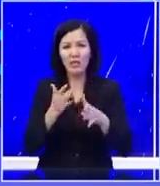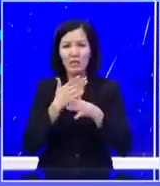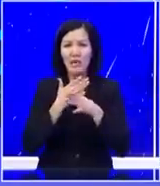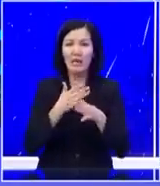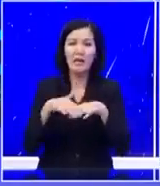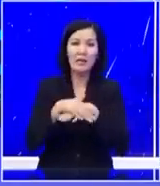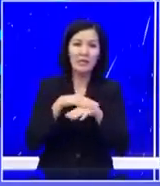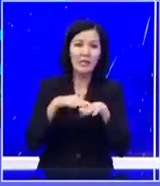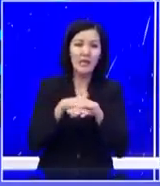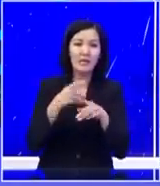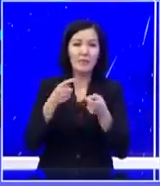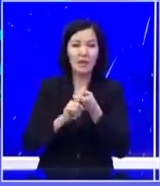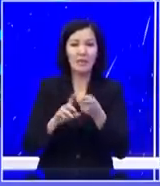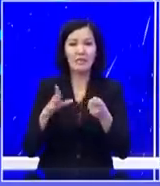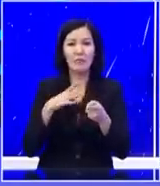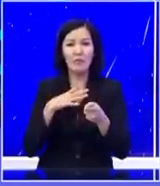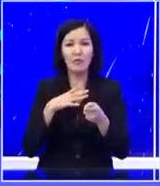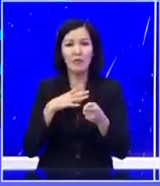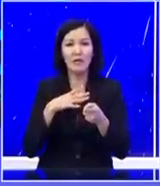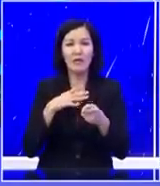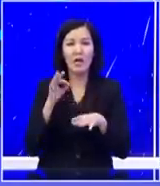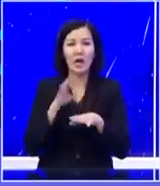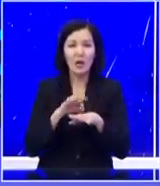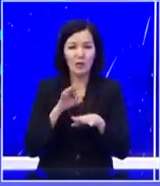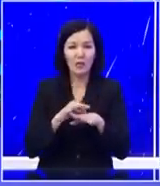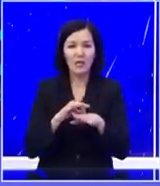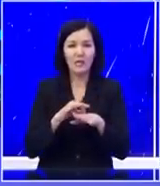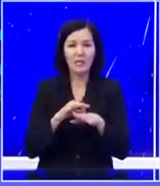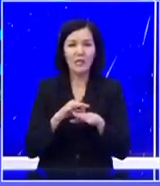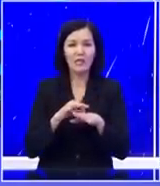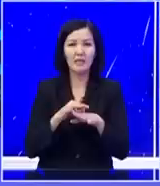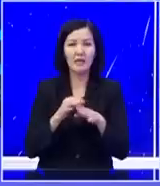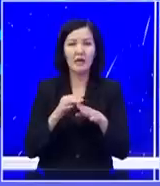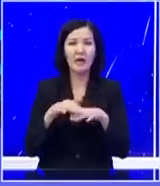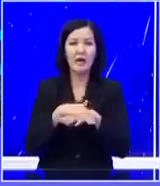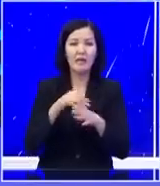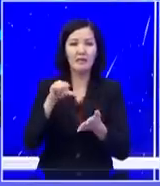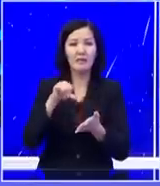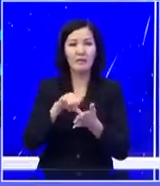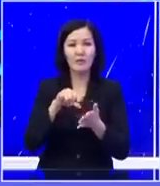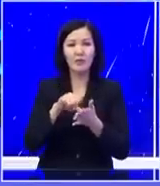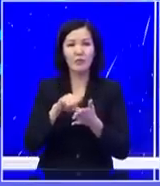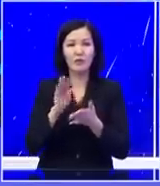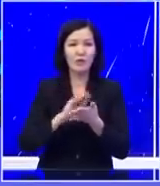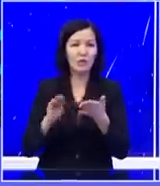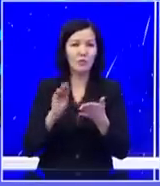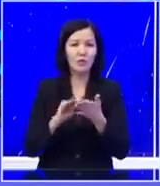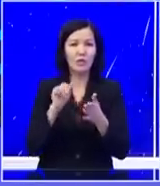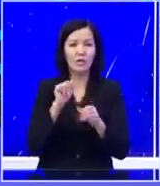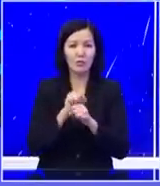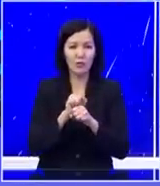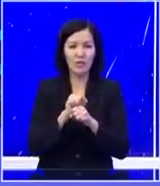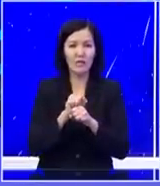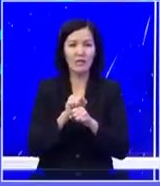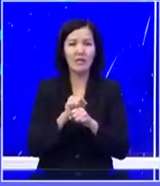ел жұртымен тығыз байланыста болатын. Айықпас дертке шалдыққалы ел алдына шығуды да, парақшаларына жазуды да